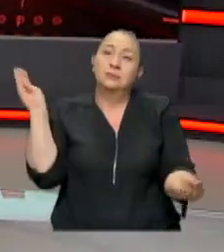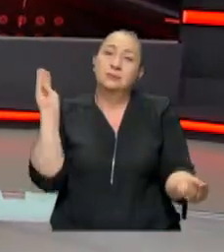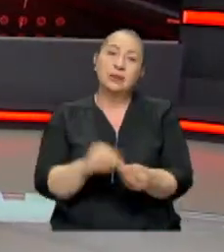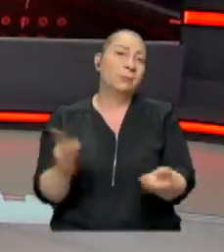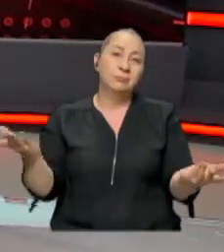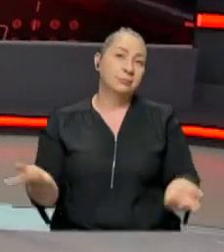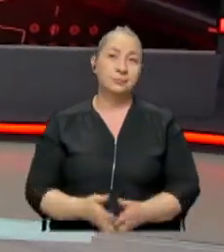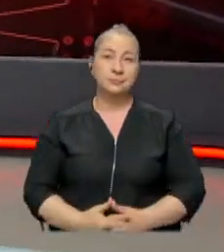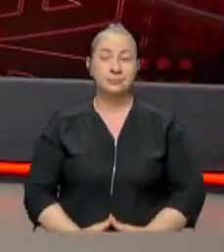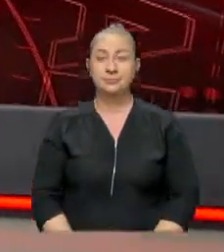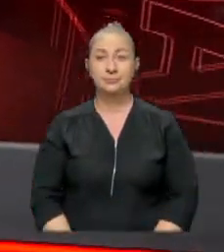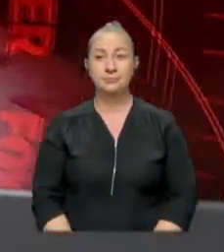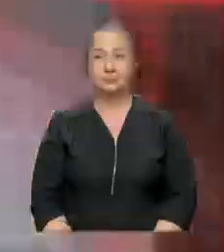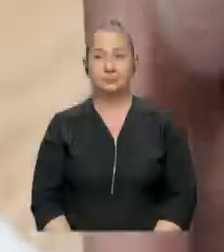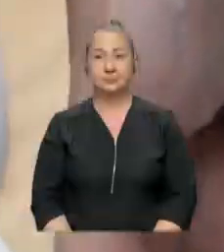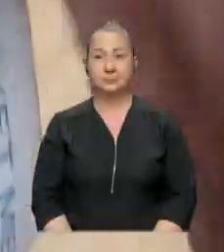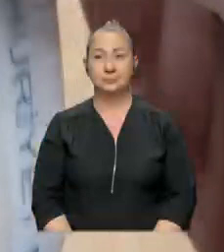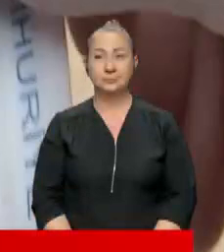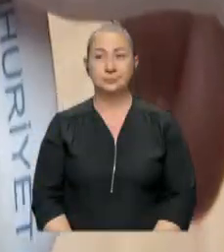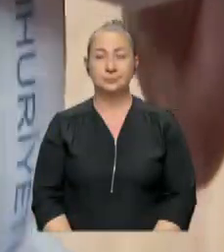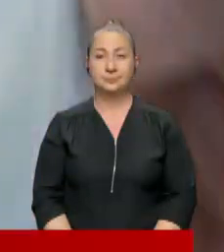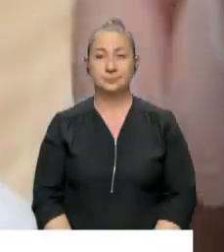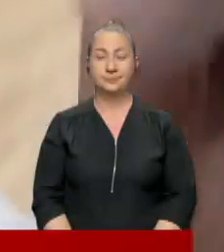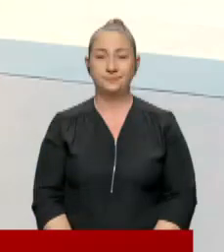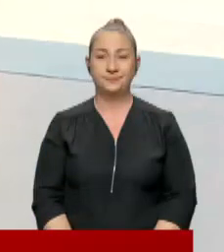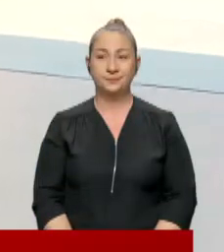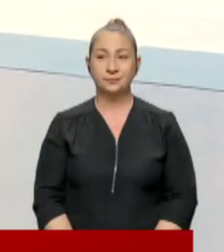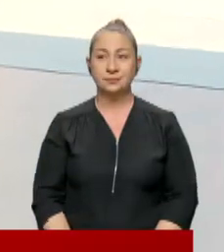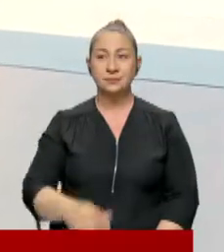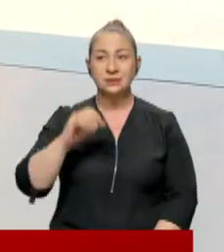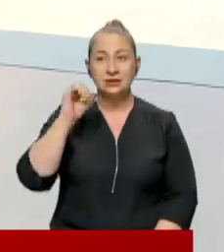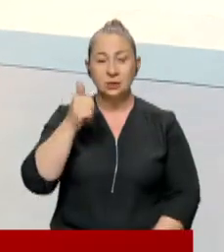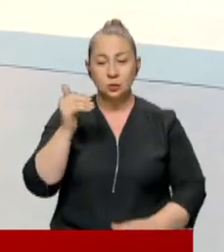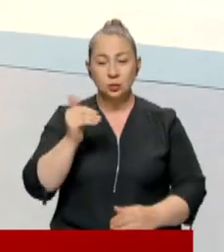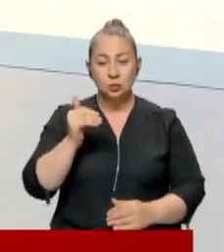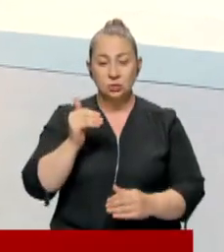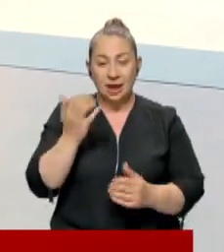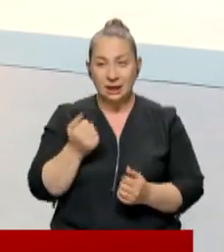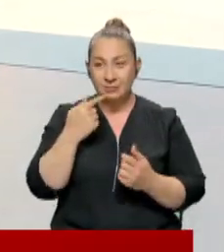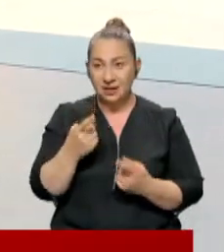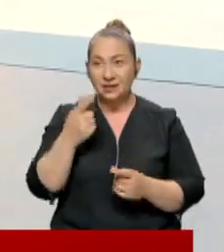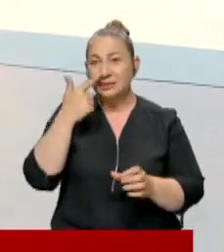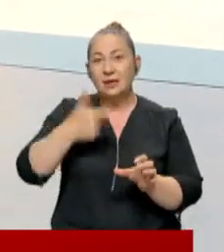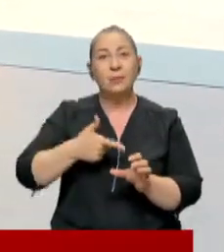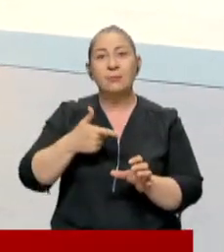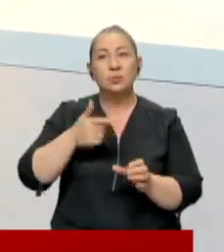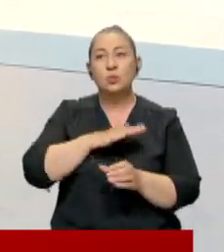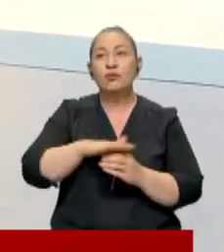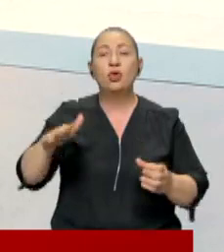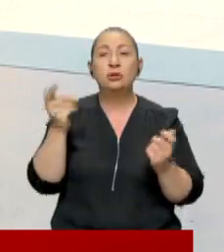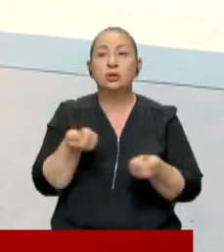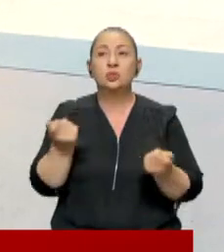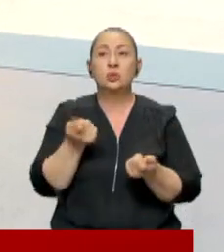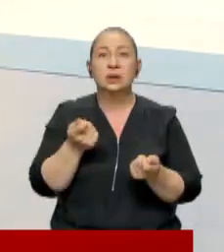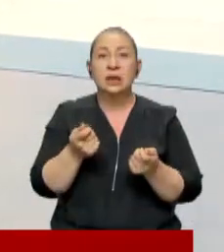dedik bu karnın ucuz alalım diye depoyu dolu tutmaya çalışıyor